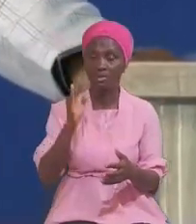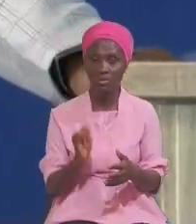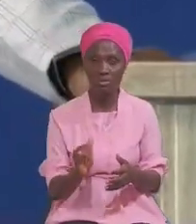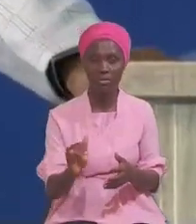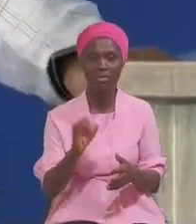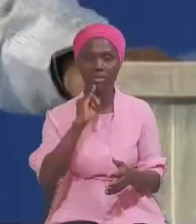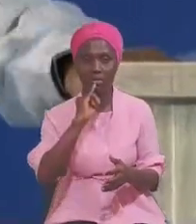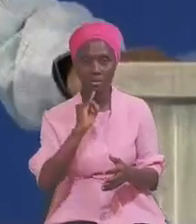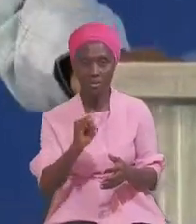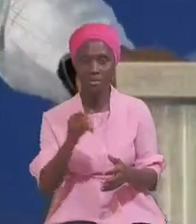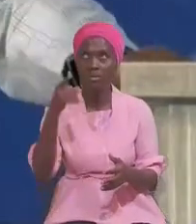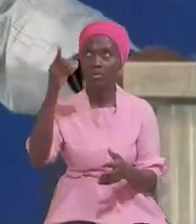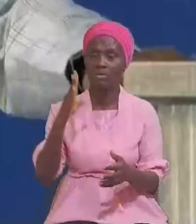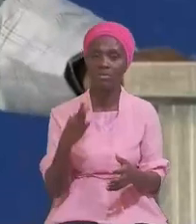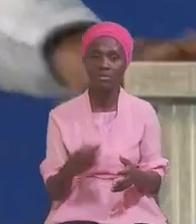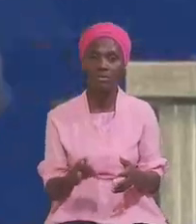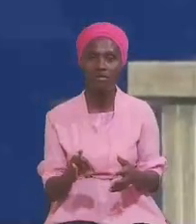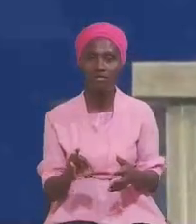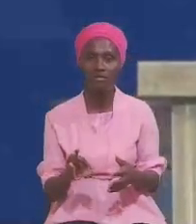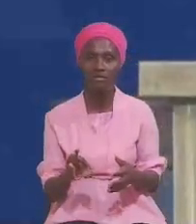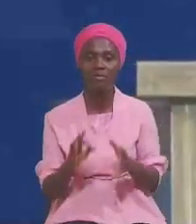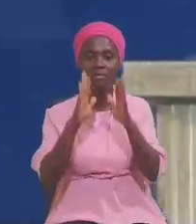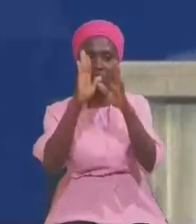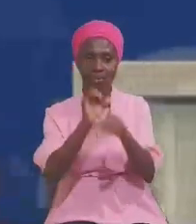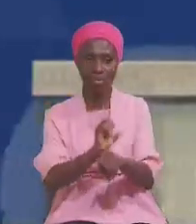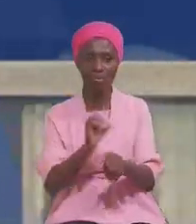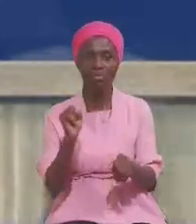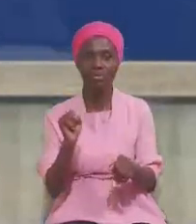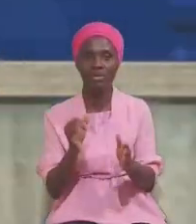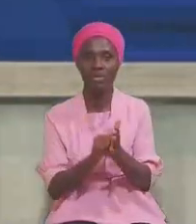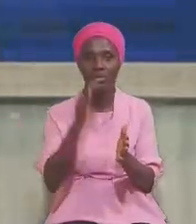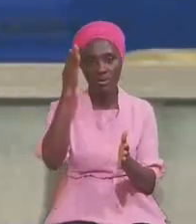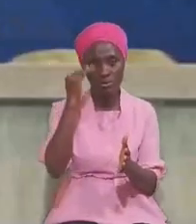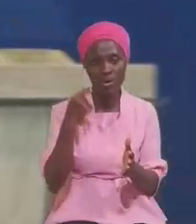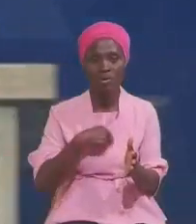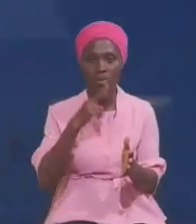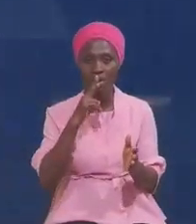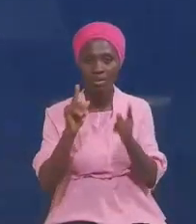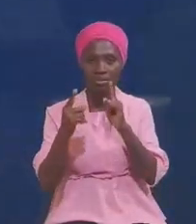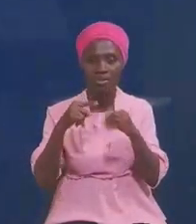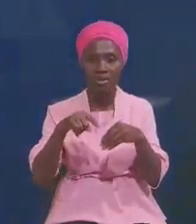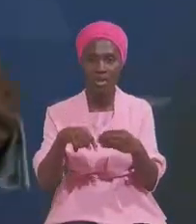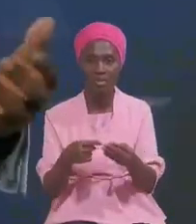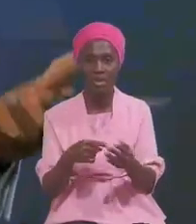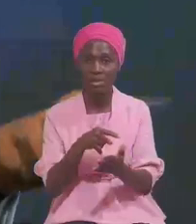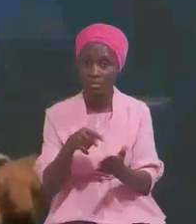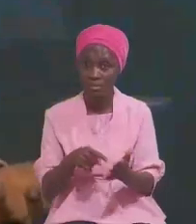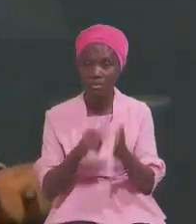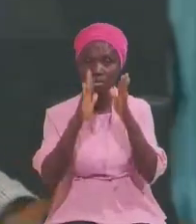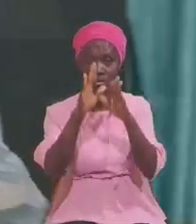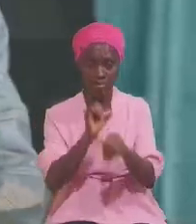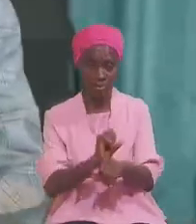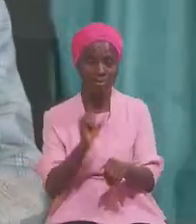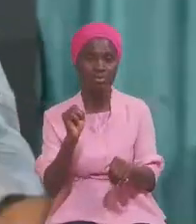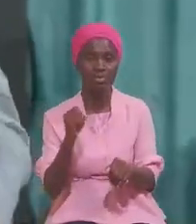et Dieu est toujours le Dieu des miracles. C'est pourquoi nous parlons de ces miracles. Nous les